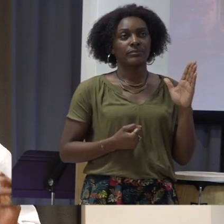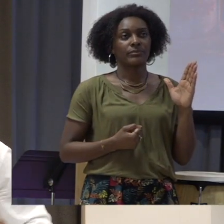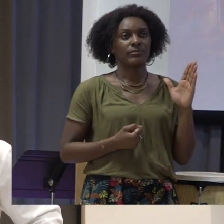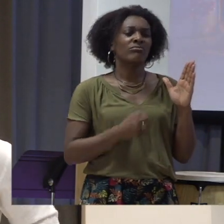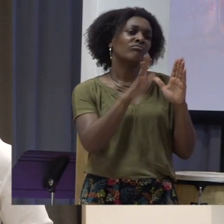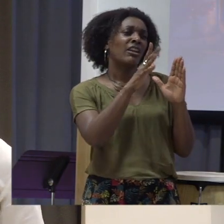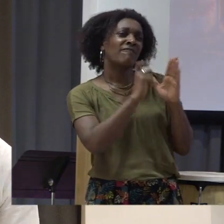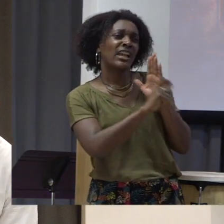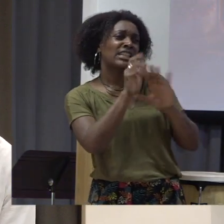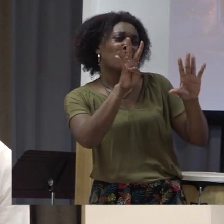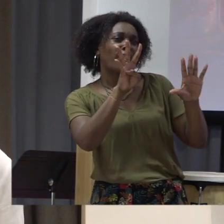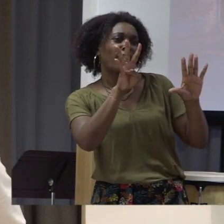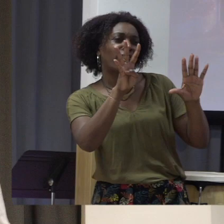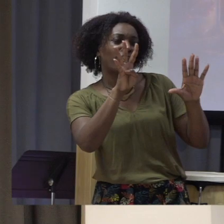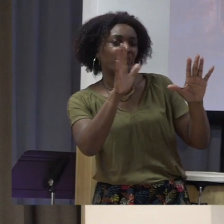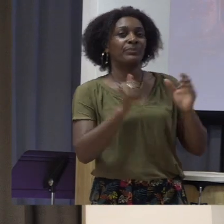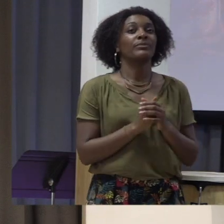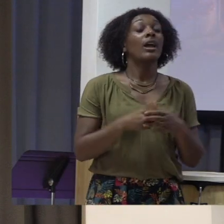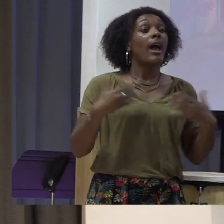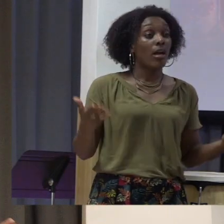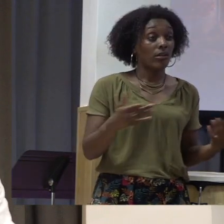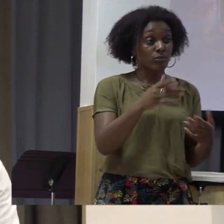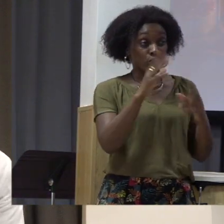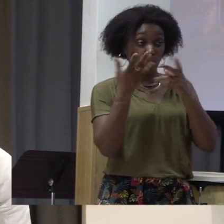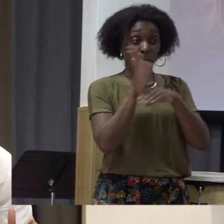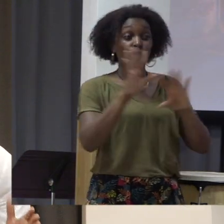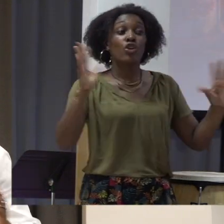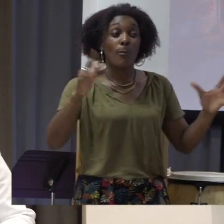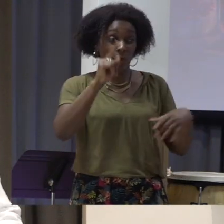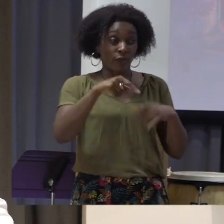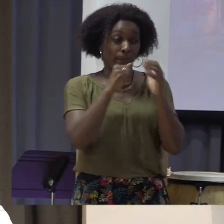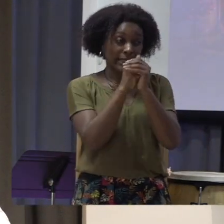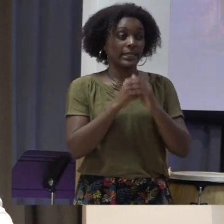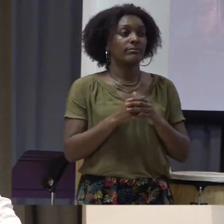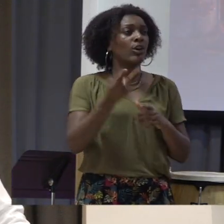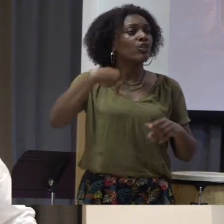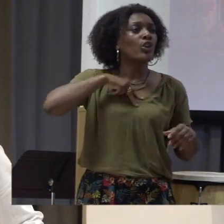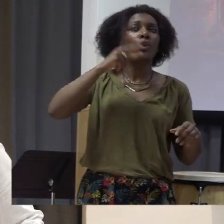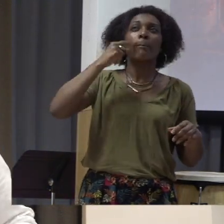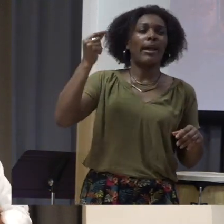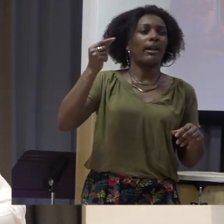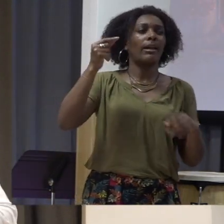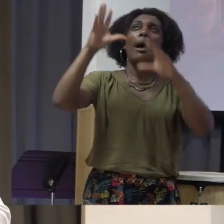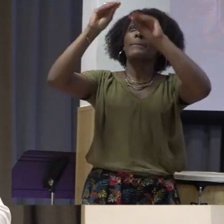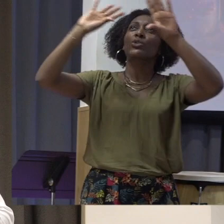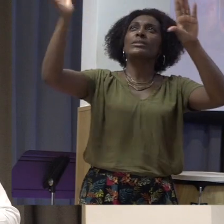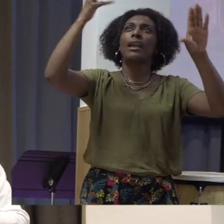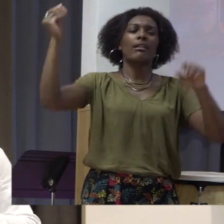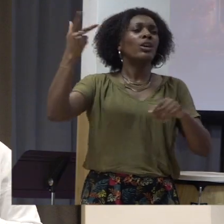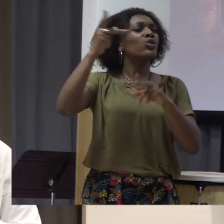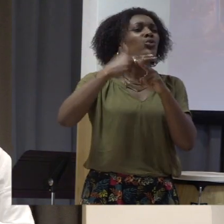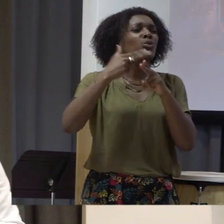plutôt verset 9, on peut prendre la verset 9. Voici donc comment vous devez prier. Notre Père qui est aux cieux, que ton